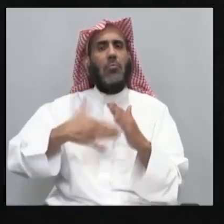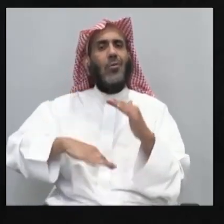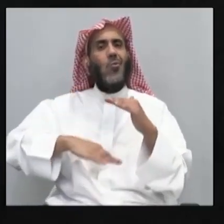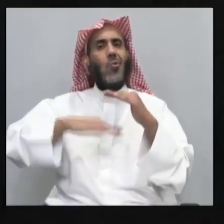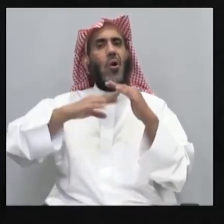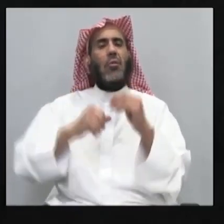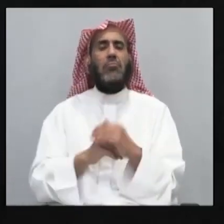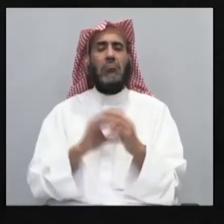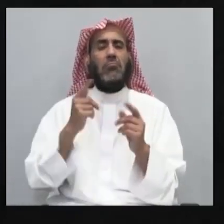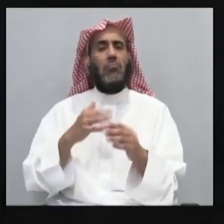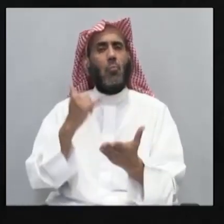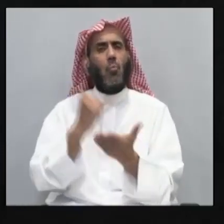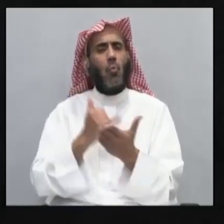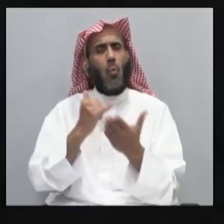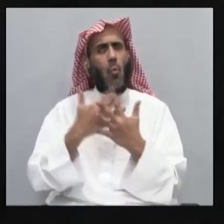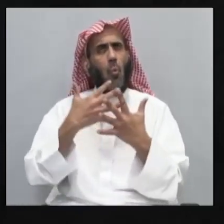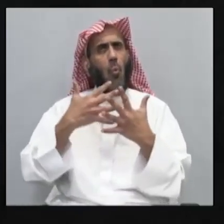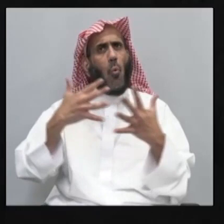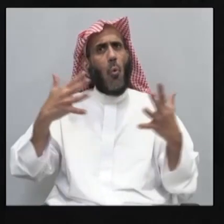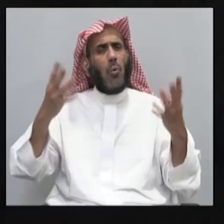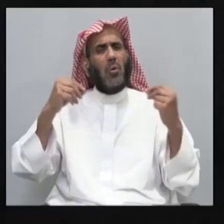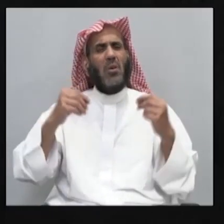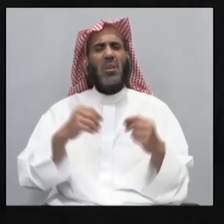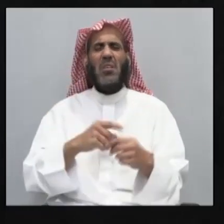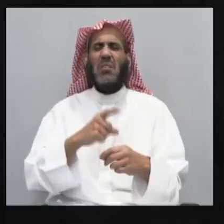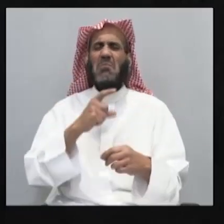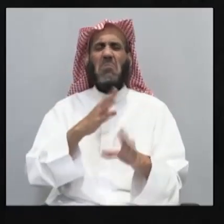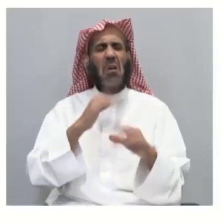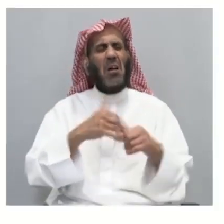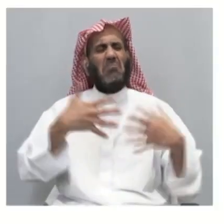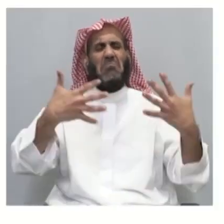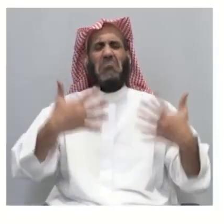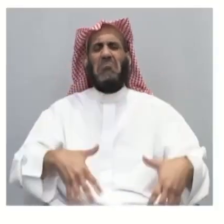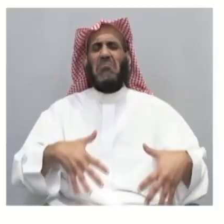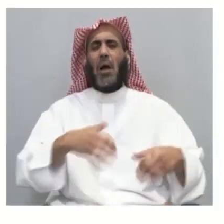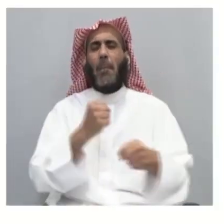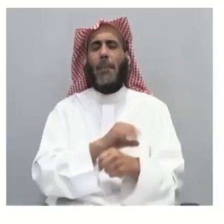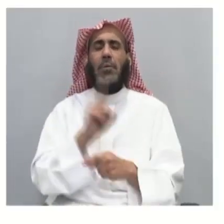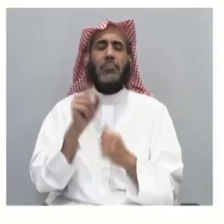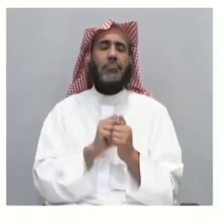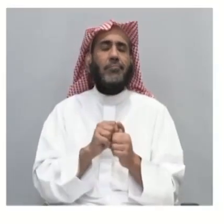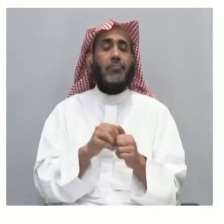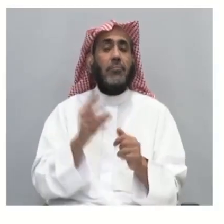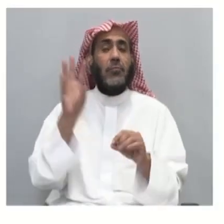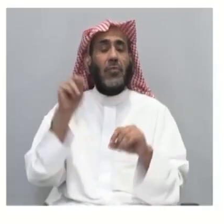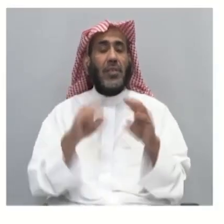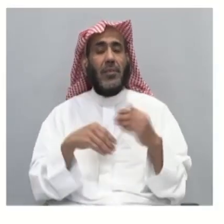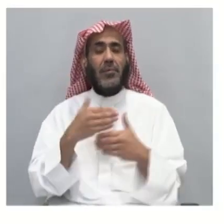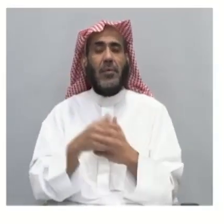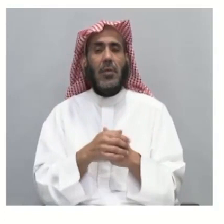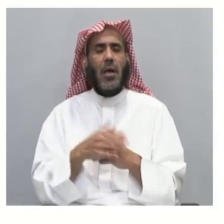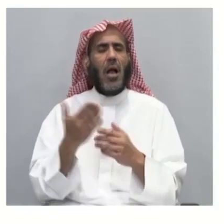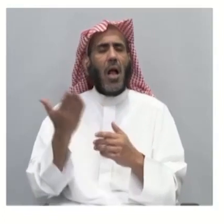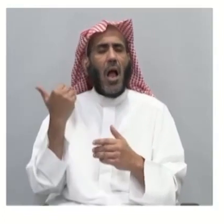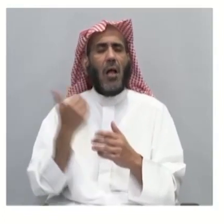يعني تكون المسؤوليات على عاتقه يعجز عن القيام بها فاقول هنا مثلا في القصه التي تاتينا يقول